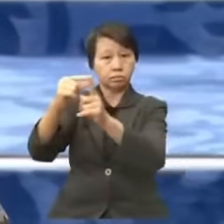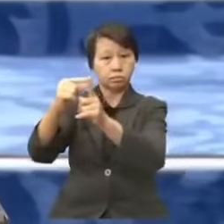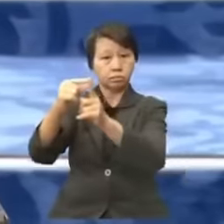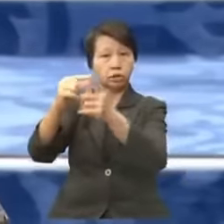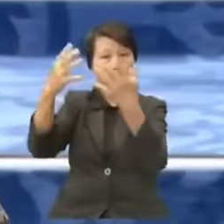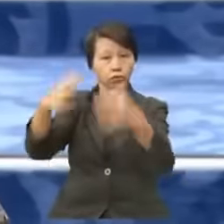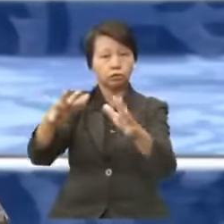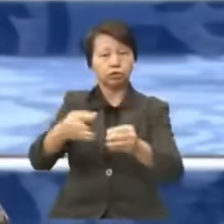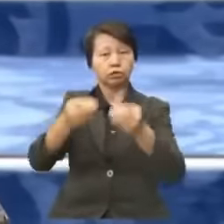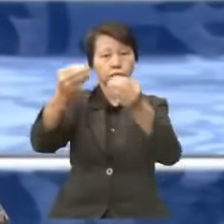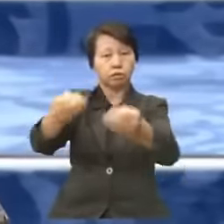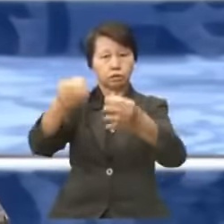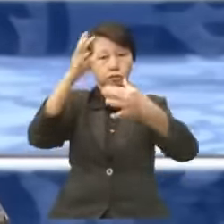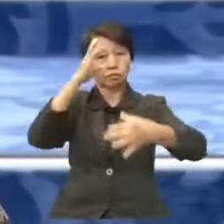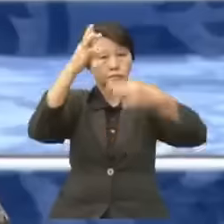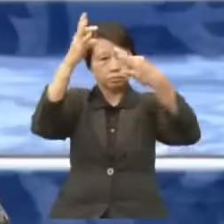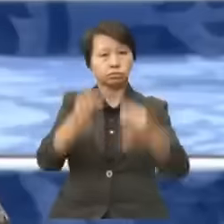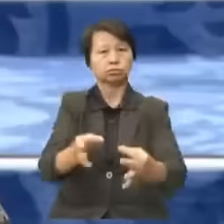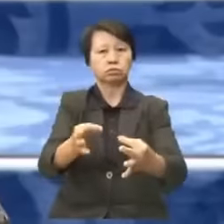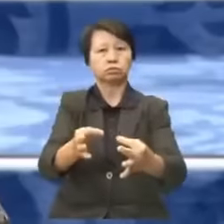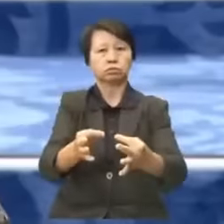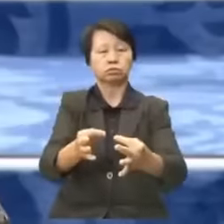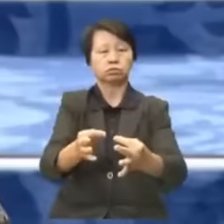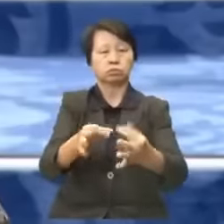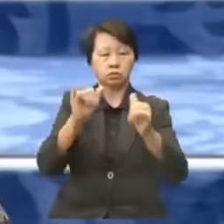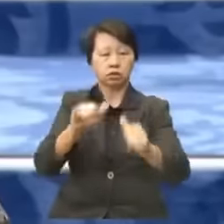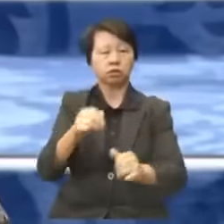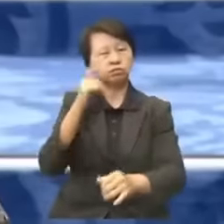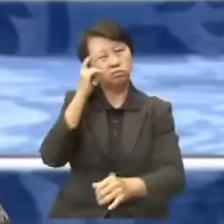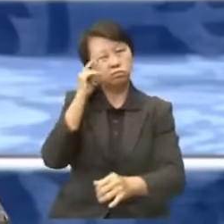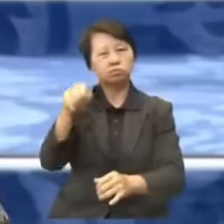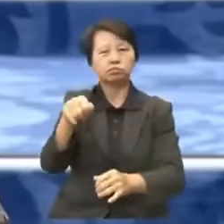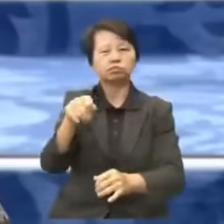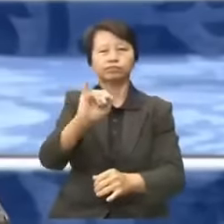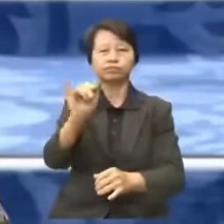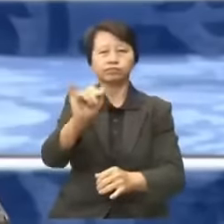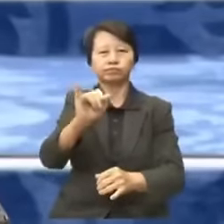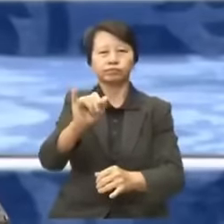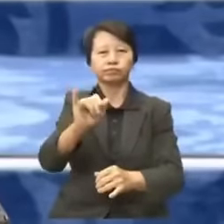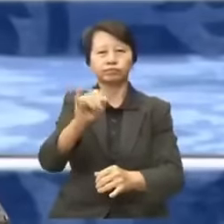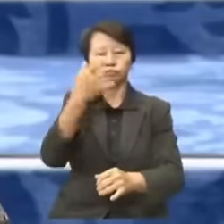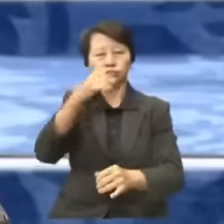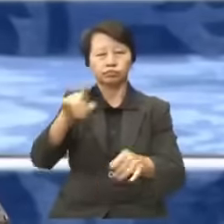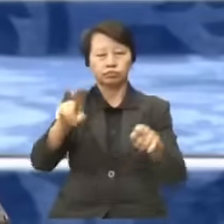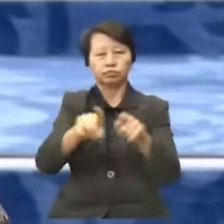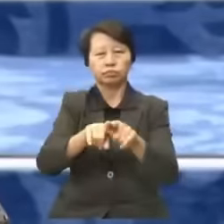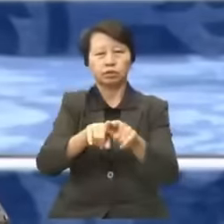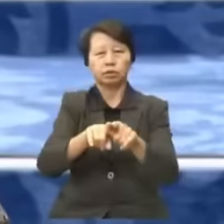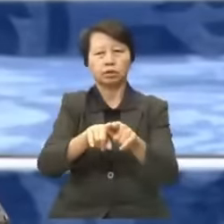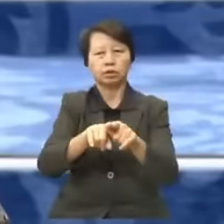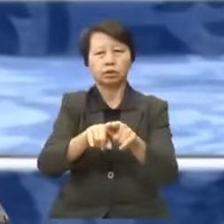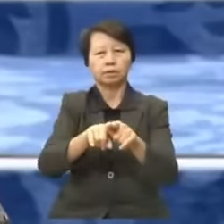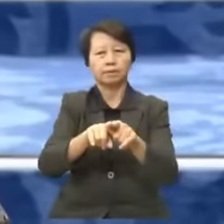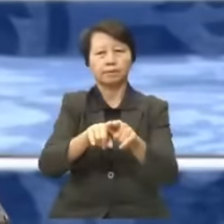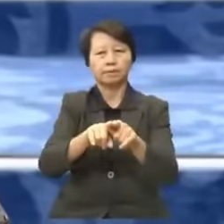telah diberikan keputusan yang dianggap sebagai partially ban